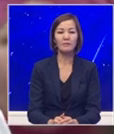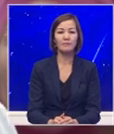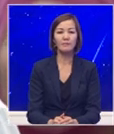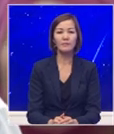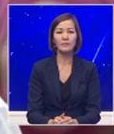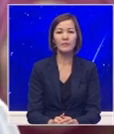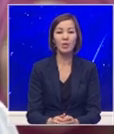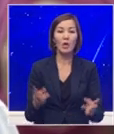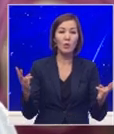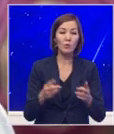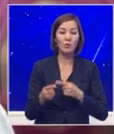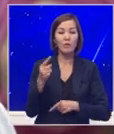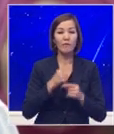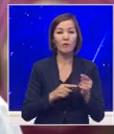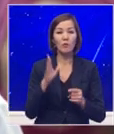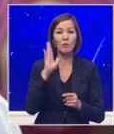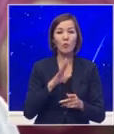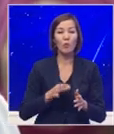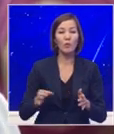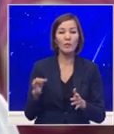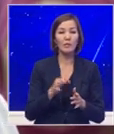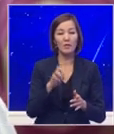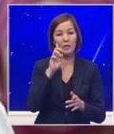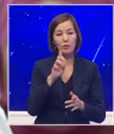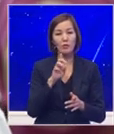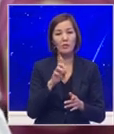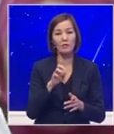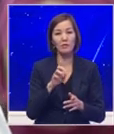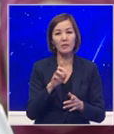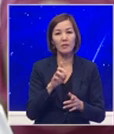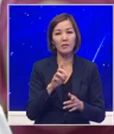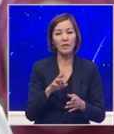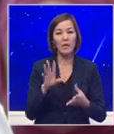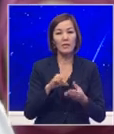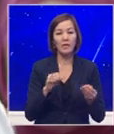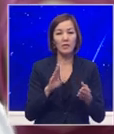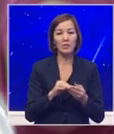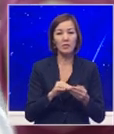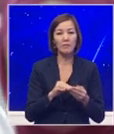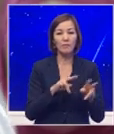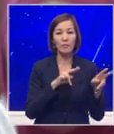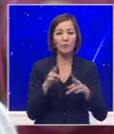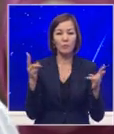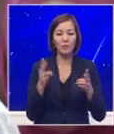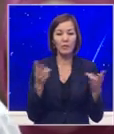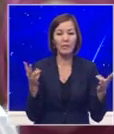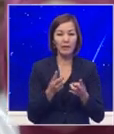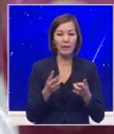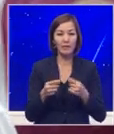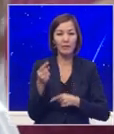Нужно вернуть озеро Иссык государству и пусть аварийные зоны Также будут под его надзором необходимо